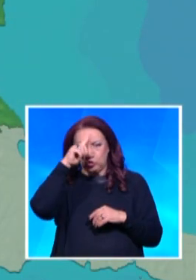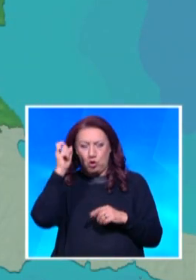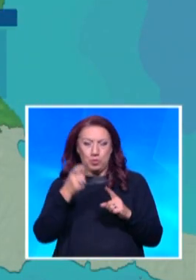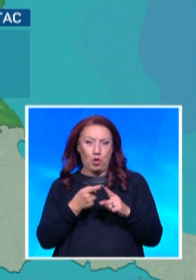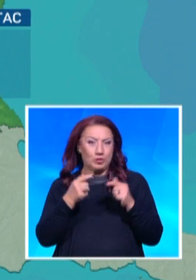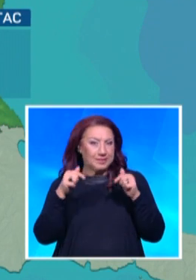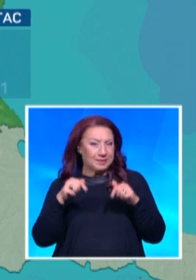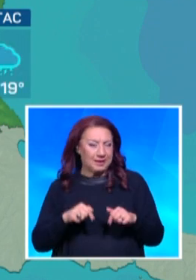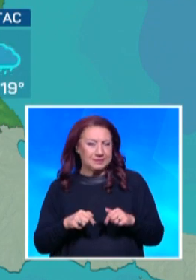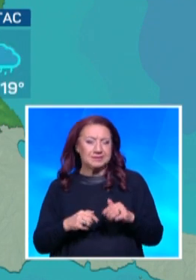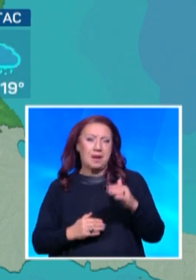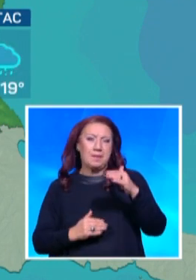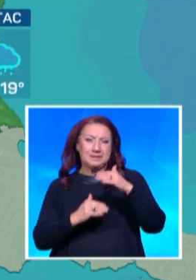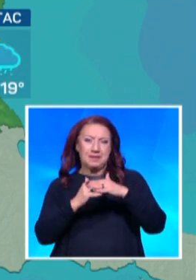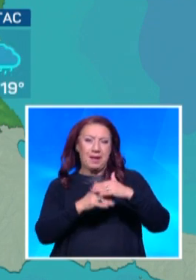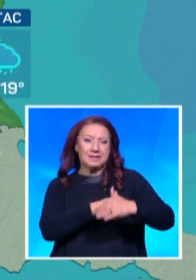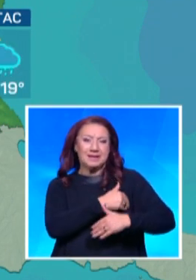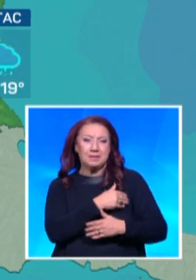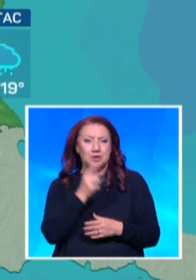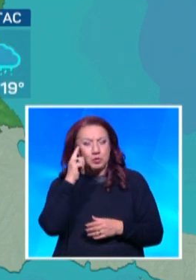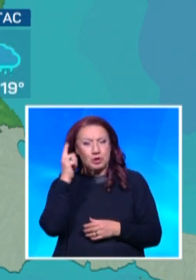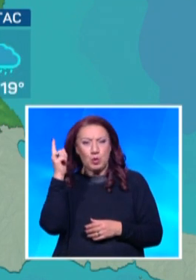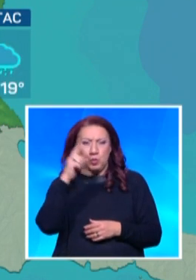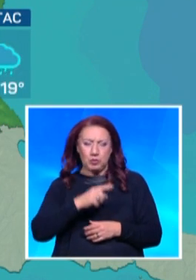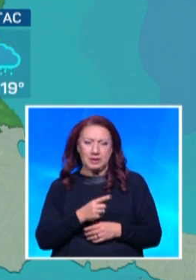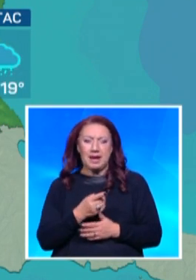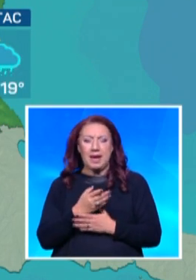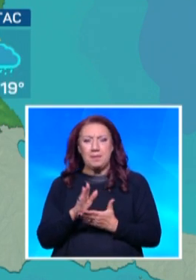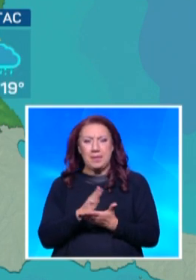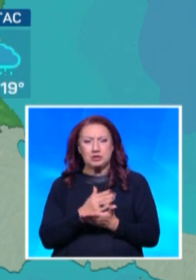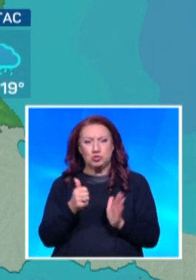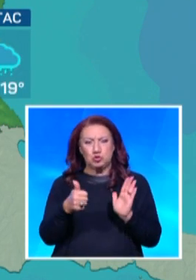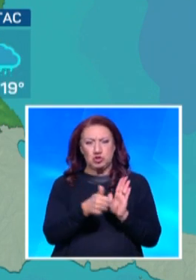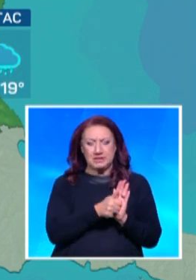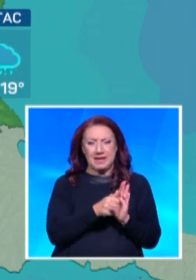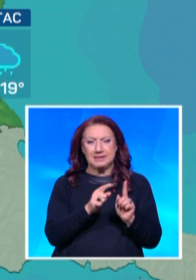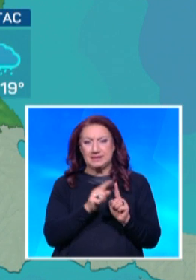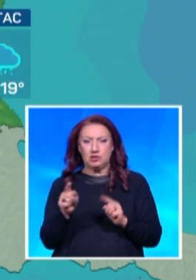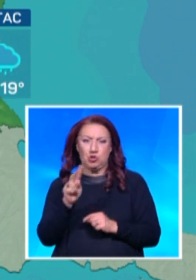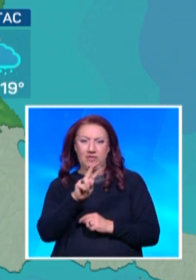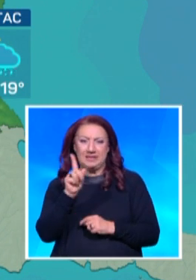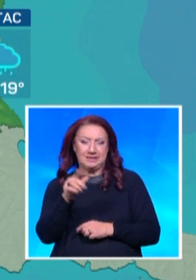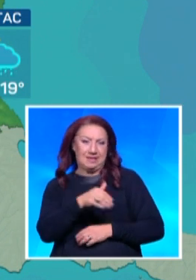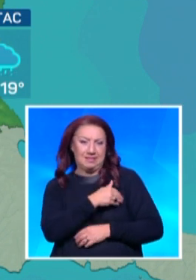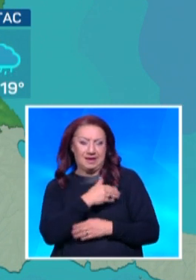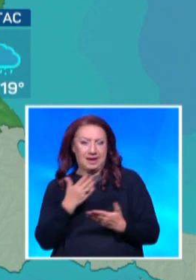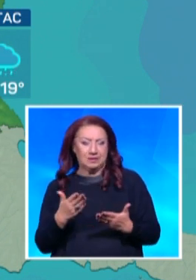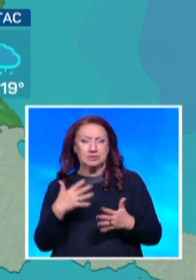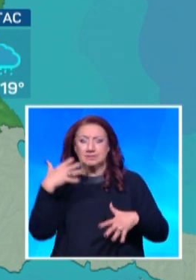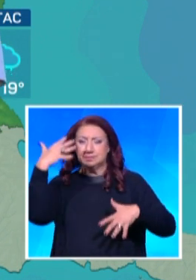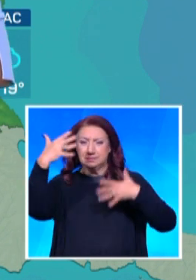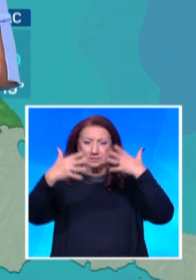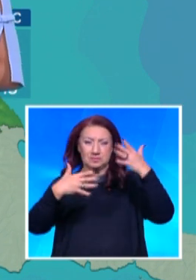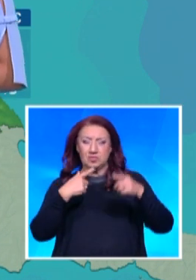беше днес и максималните температури утре вече ще бъдат между 16 и 21 градуса. Облачността